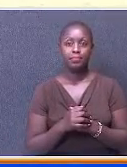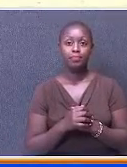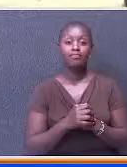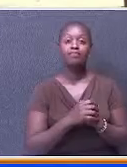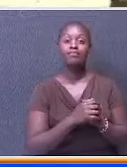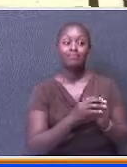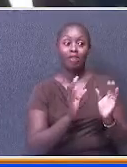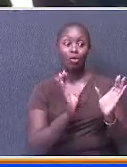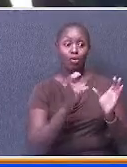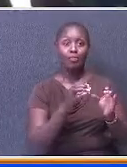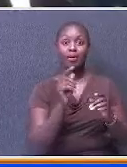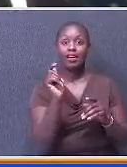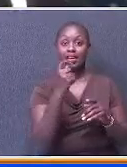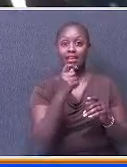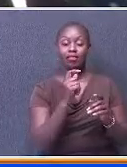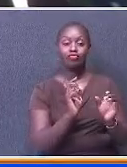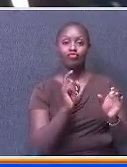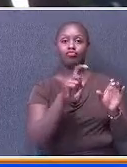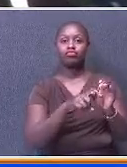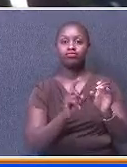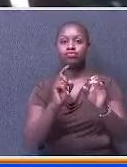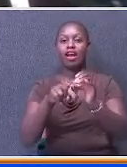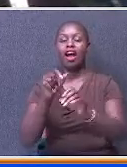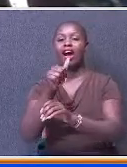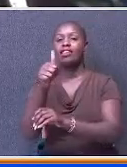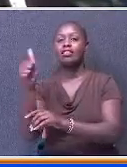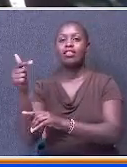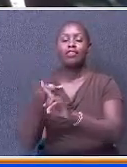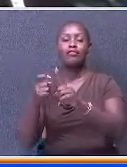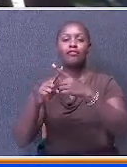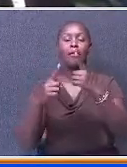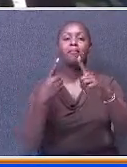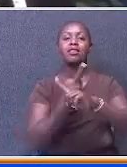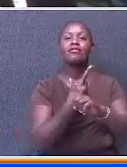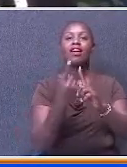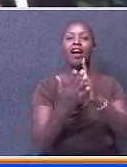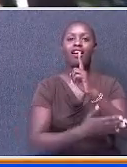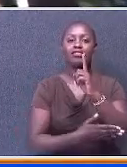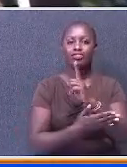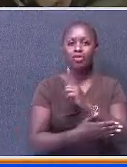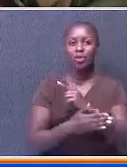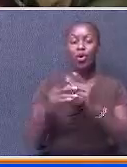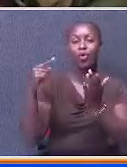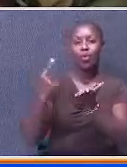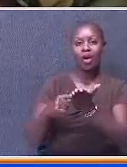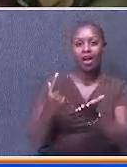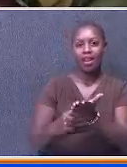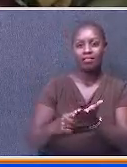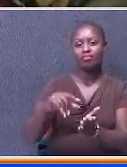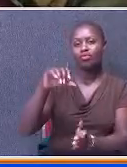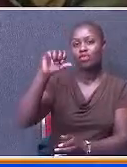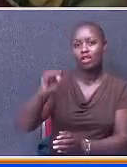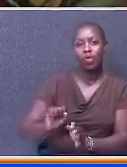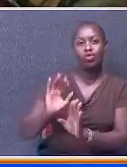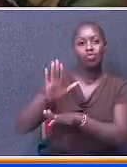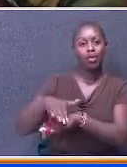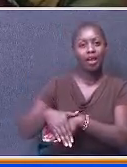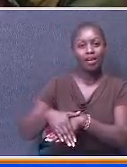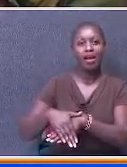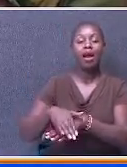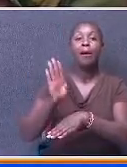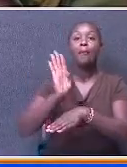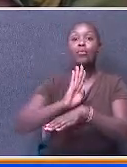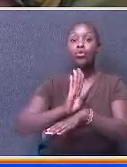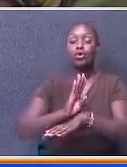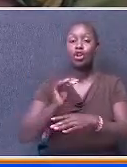Kikosi cha Kenya kitaungana na vikosi vingine vya jeshi kutoka mataifa ya Uganda, Sudan Kusini, Burundi na Rwanda chini ya